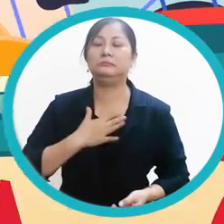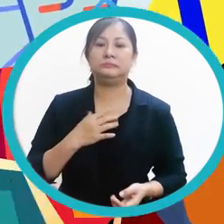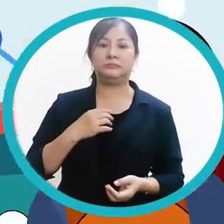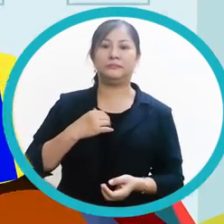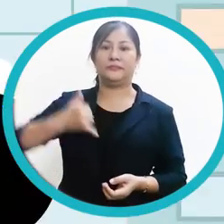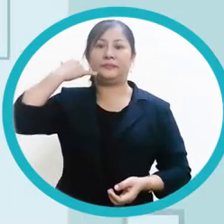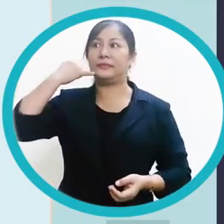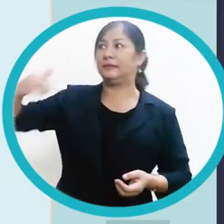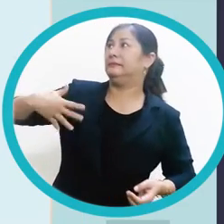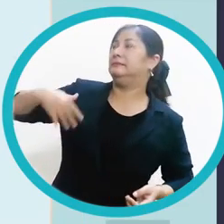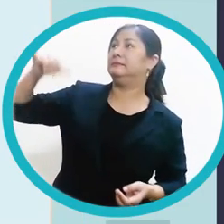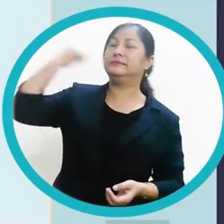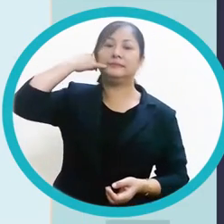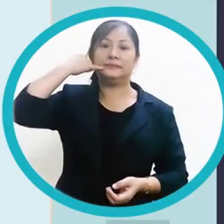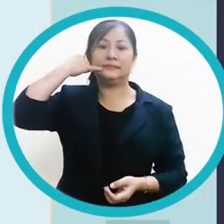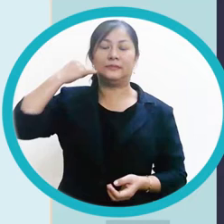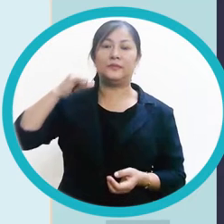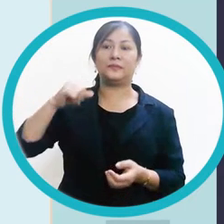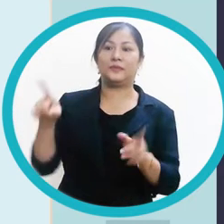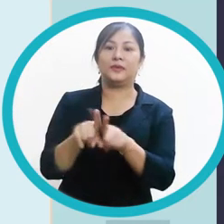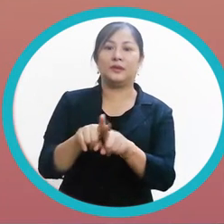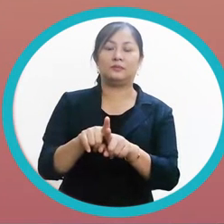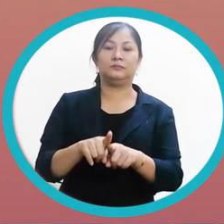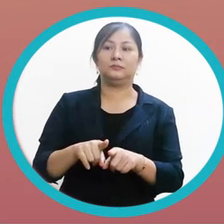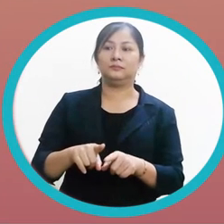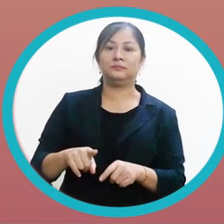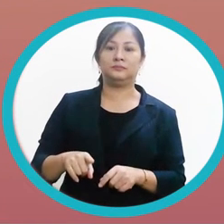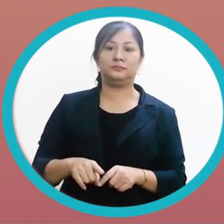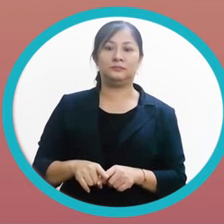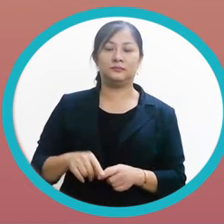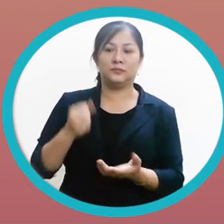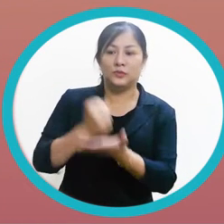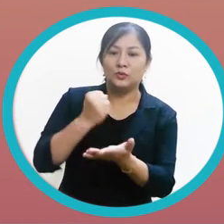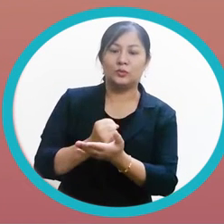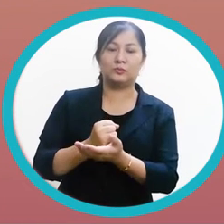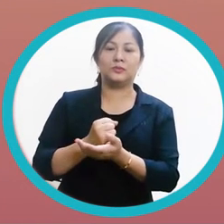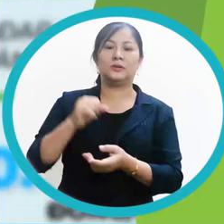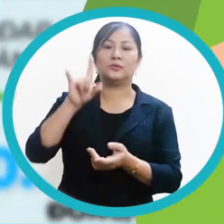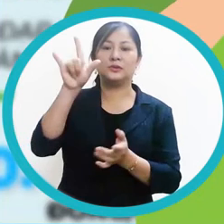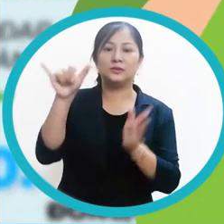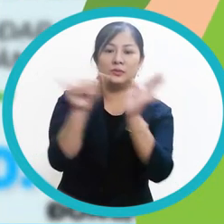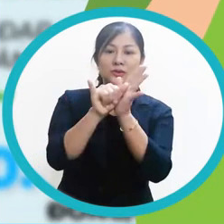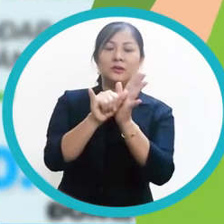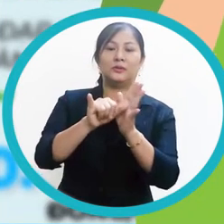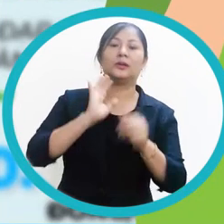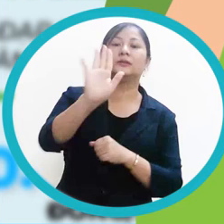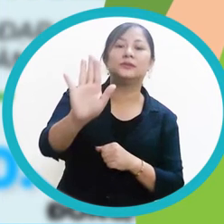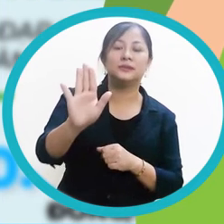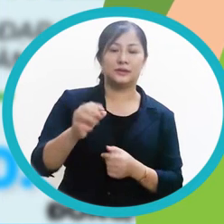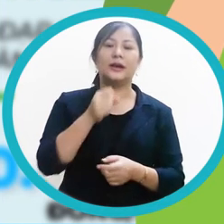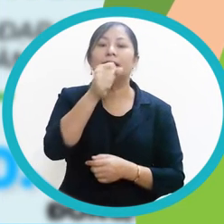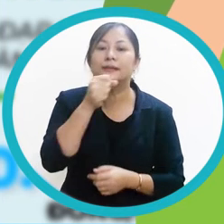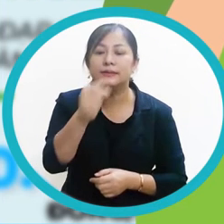khu vực kinh doanh của Nam, khiến Nam không có chỗ đậu xe đạp cho thuê. Quá bức xúc, Nam mở app gọi 1022,